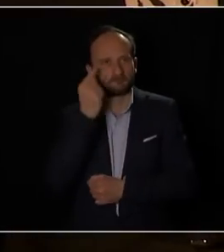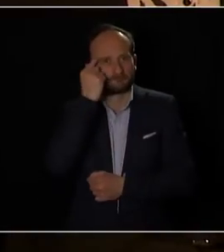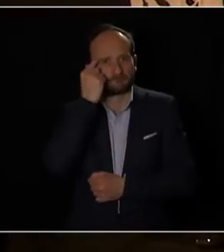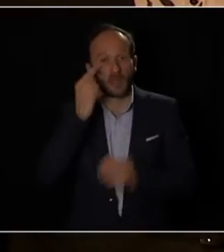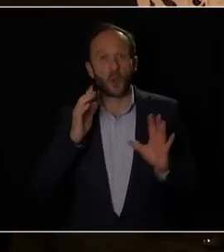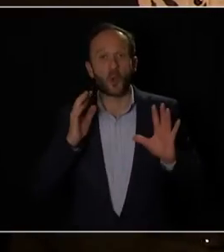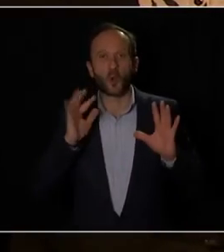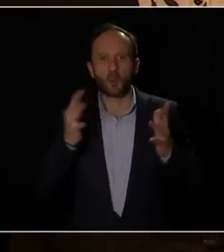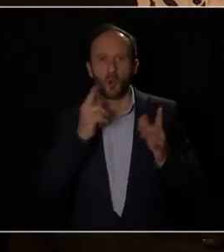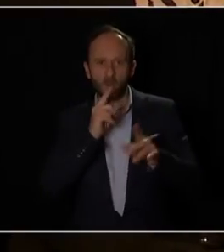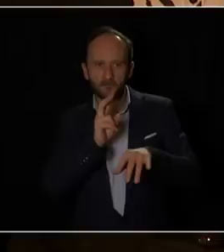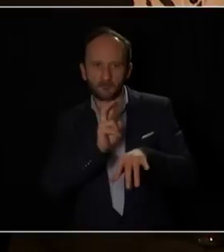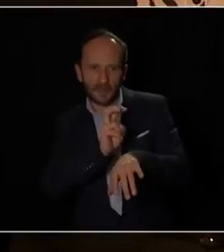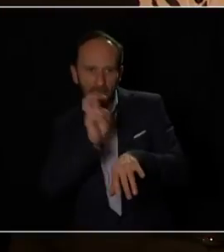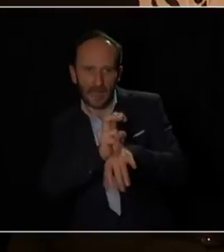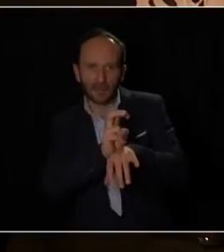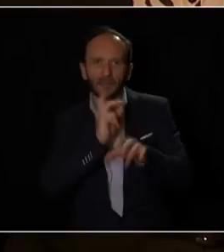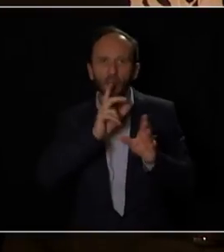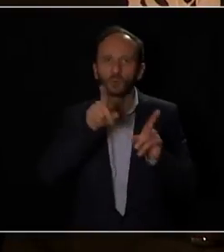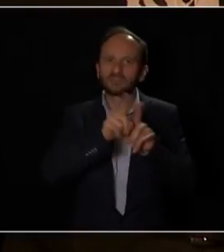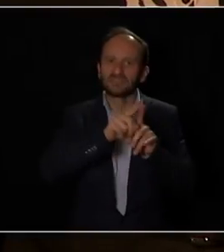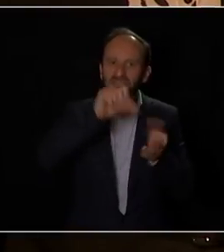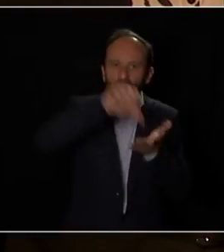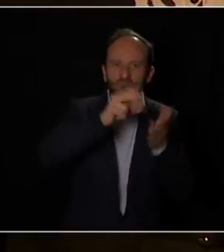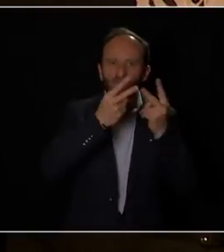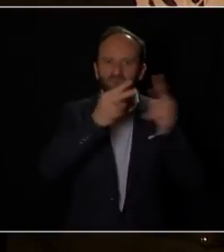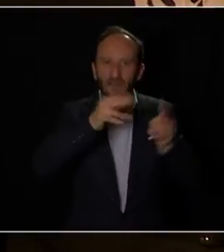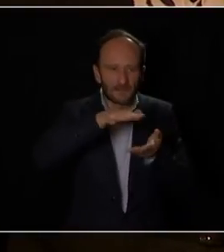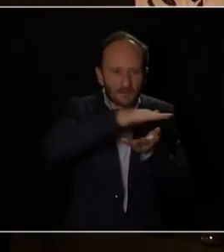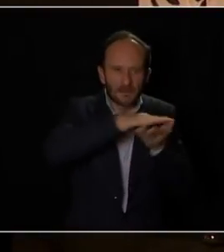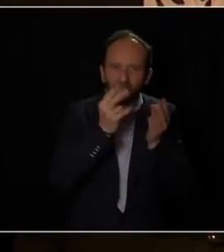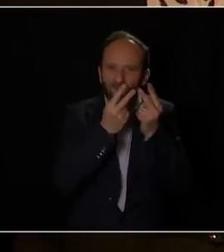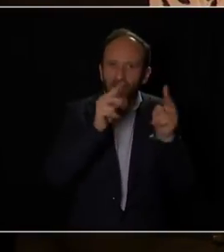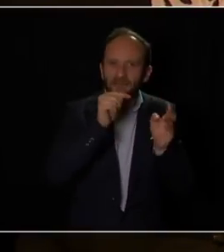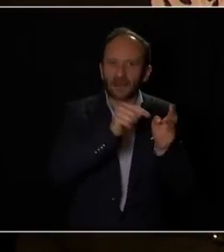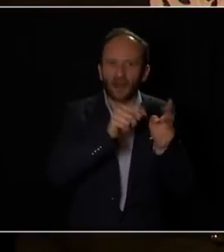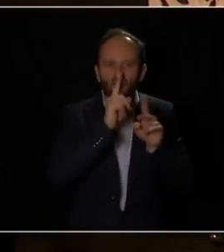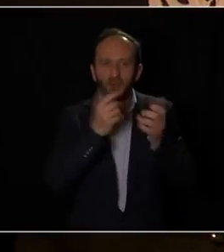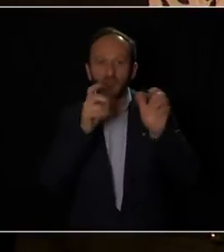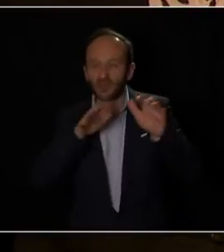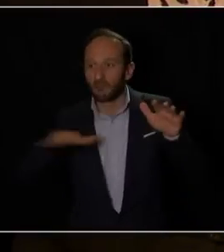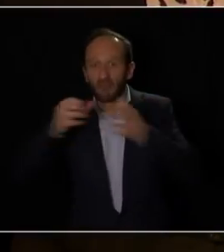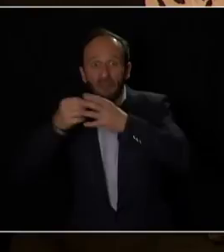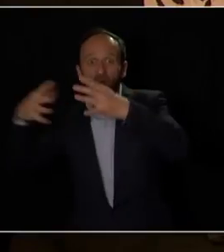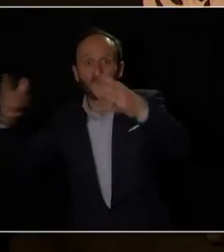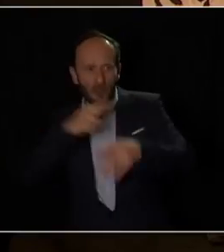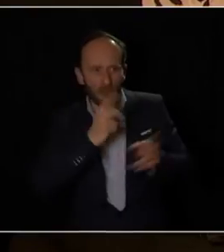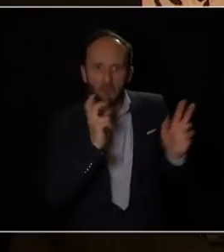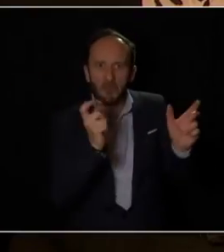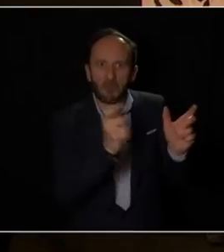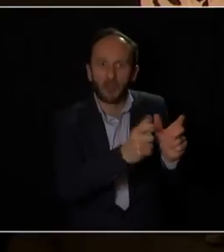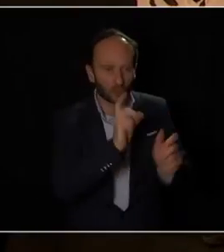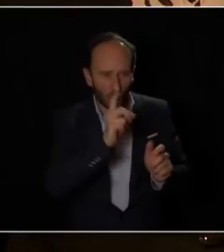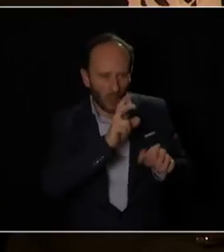comment préserver le cœur de ville, comment préserver le cœur de la ville sans l'isoler, lui donner vie sans le